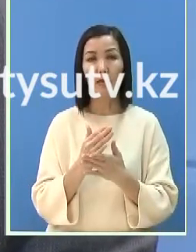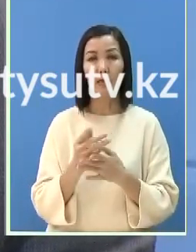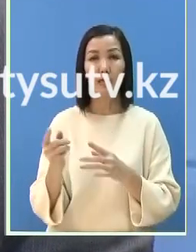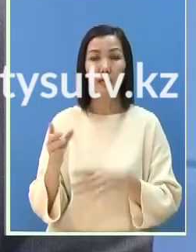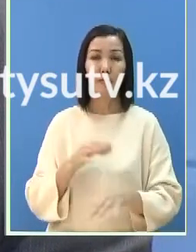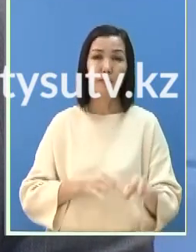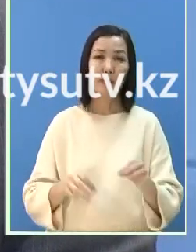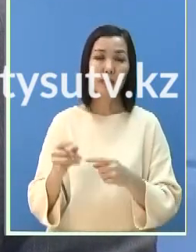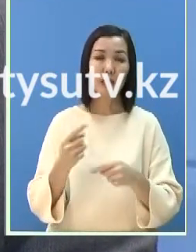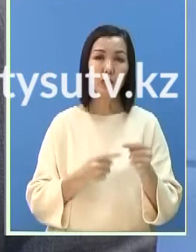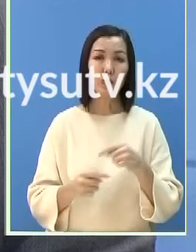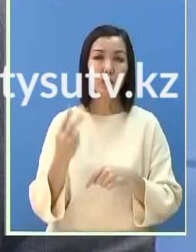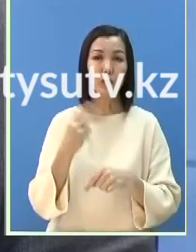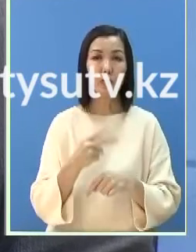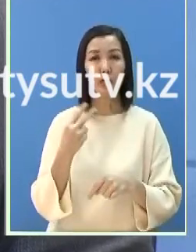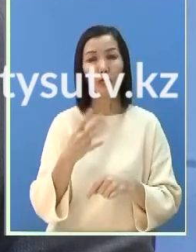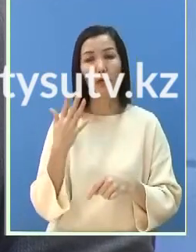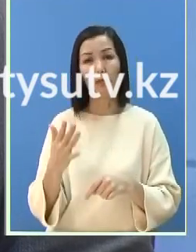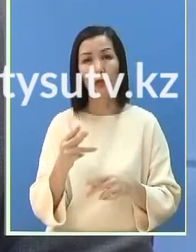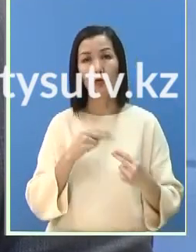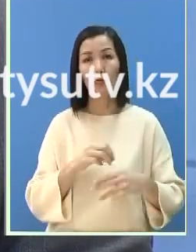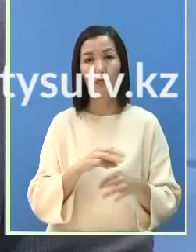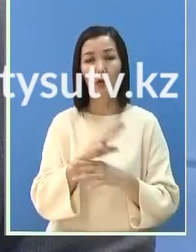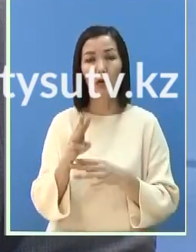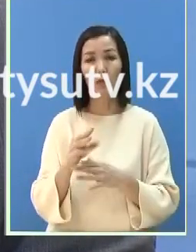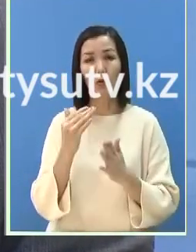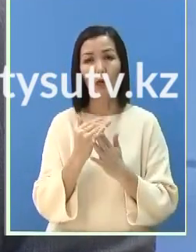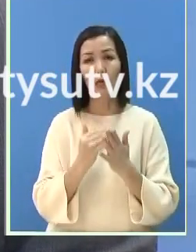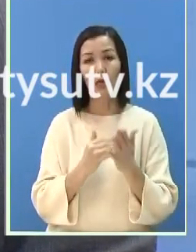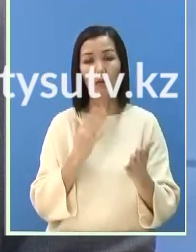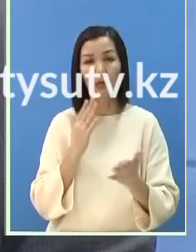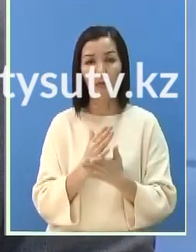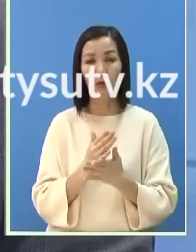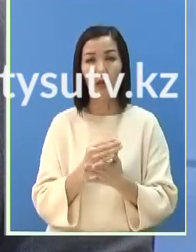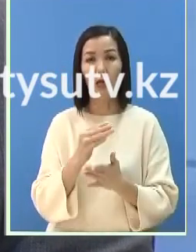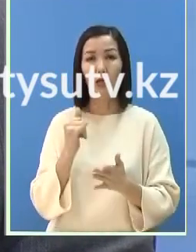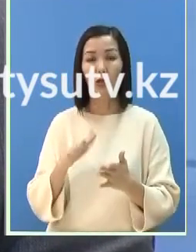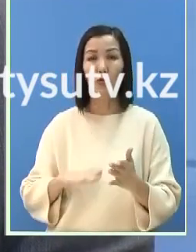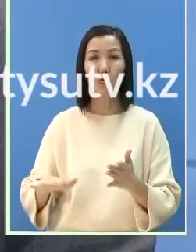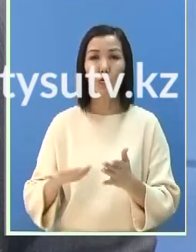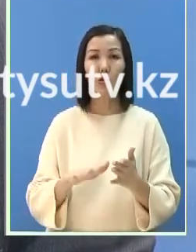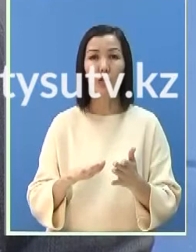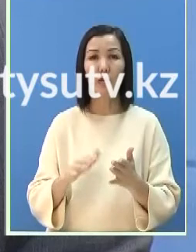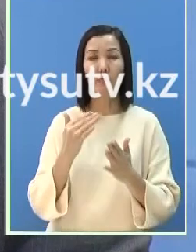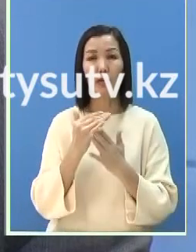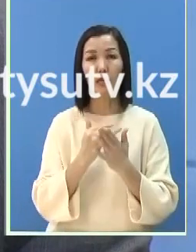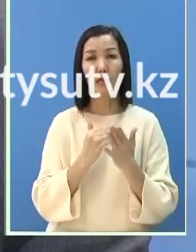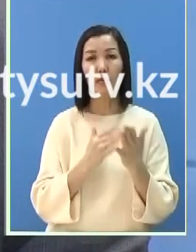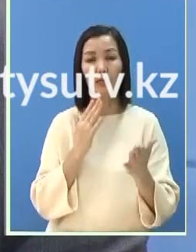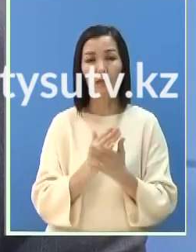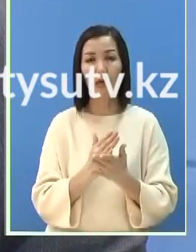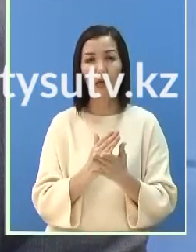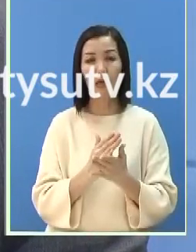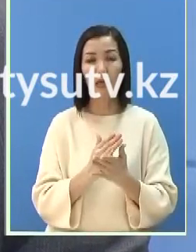Бизнес жол картасы 2025 жұмыспен қамту бағдарламасы бар. Жаңағы жетісу өңірлік бағдарлама дедім ғой. Сол